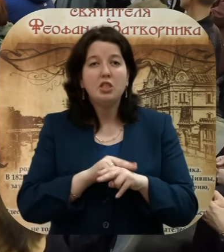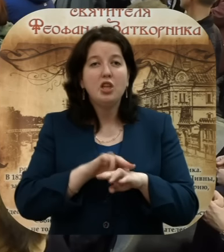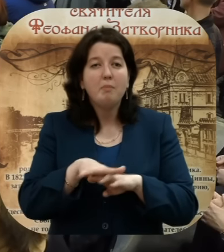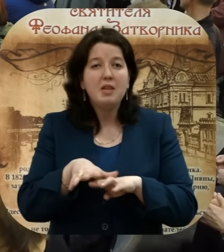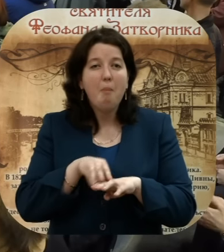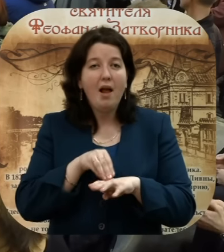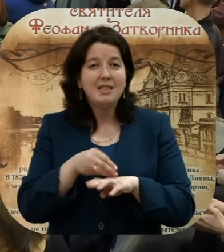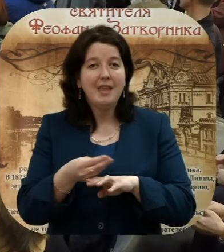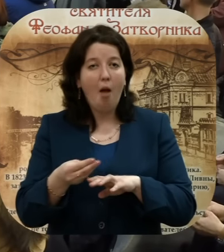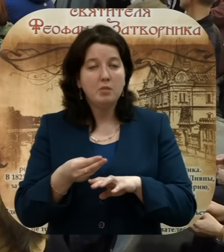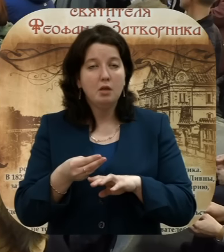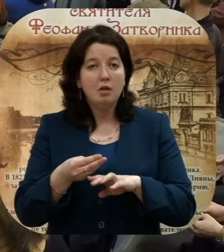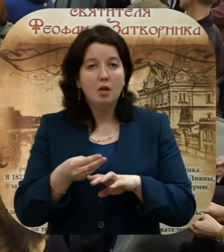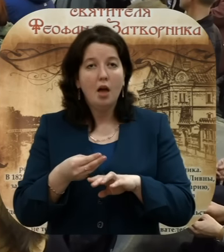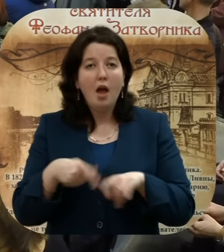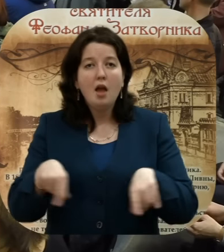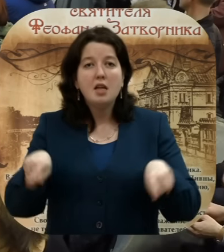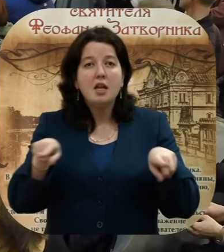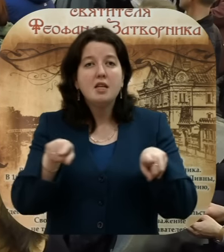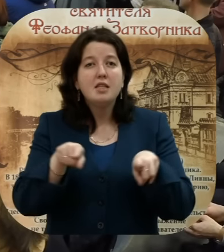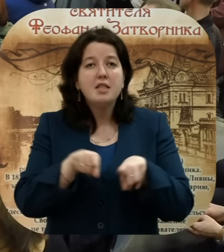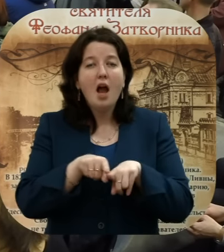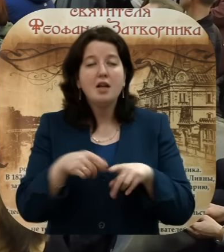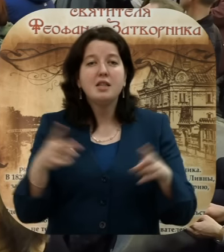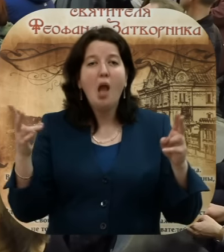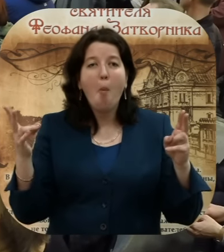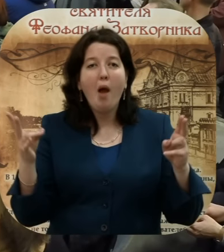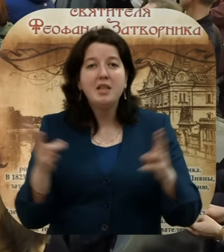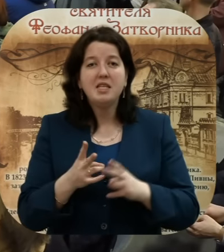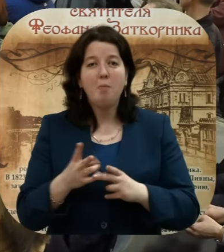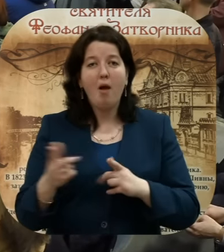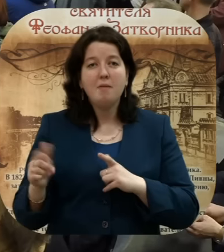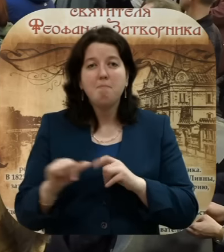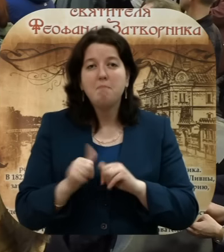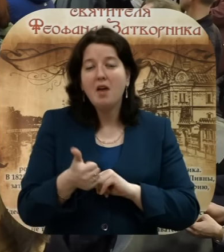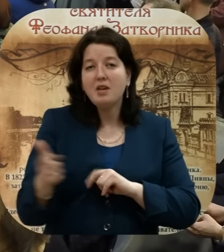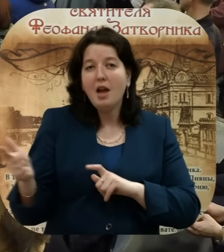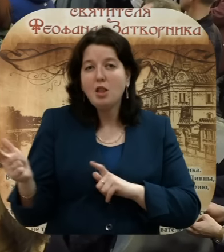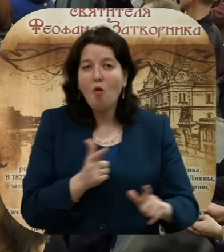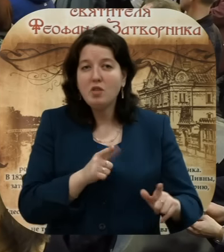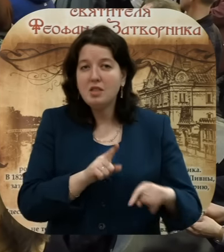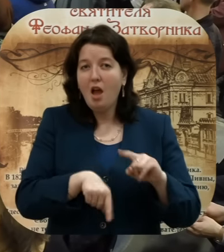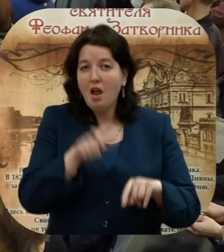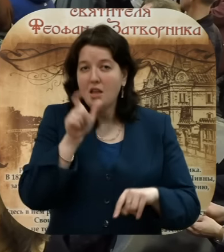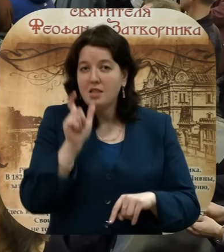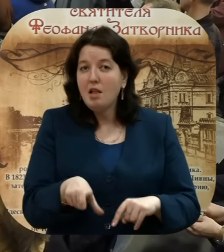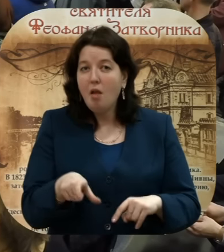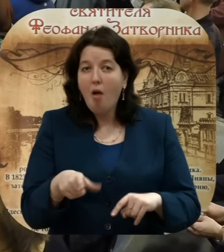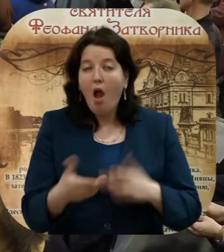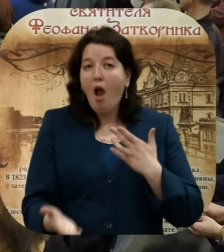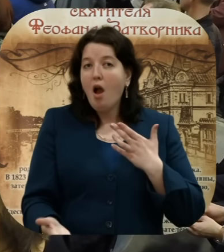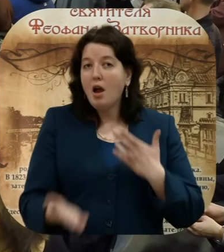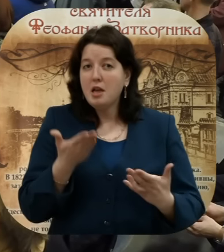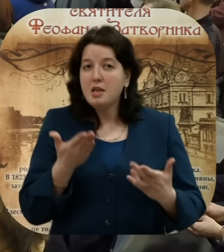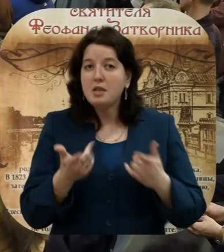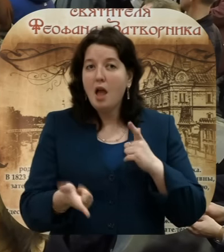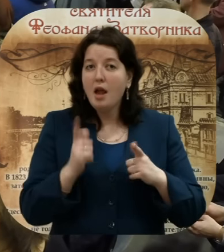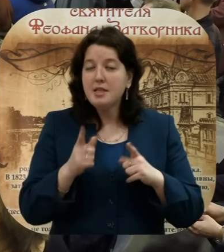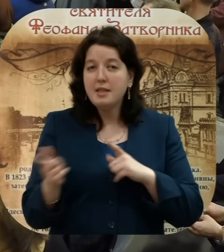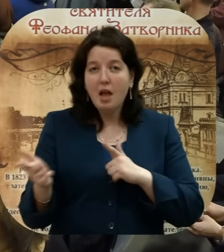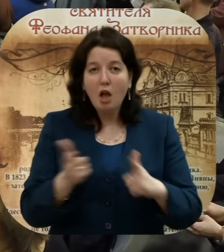бальзамом, так, необходимо родителям готовиться. А если уж они готовились, то, наверное, бы можно и